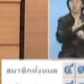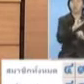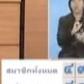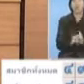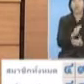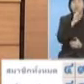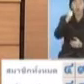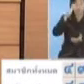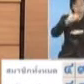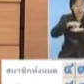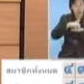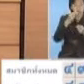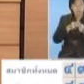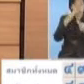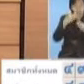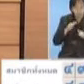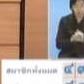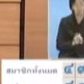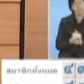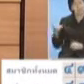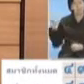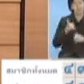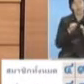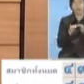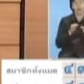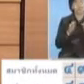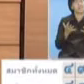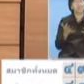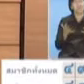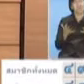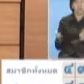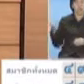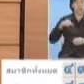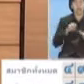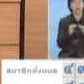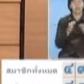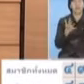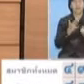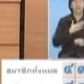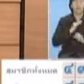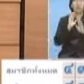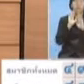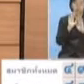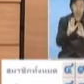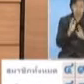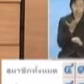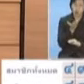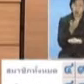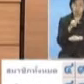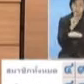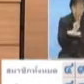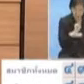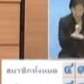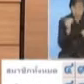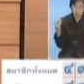ถ้าท่านเอ่ยชื่อแล้วเขาเสียหายเนี่ยเขาไม่สามารถมาแก้ตัวในสภาอย่างพวกเราได้ผมก็กราบฝากผ่านท่านประธานไปยังผู้อภิปร